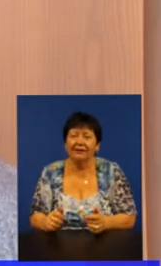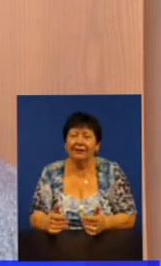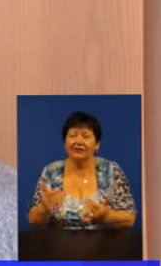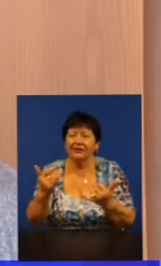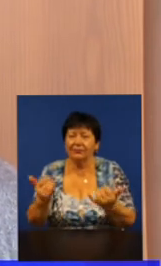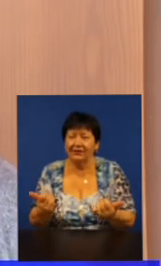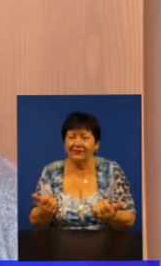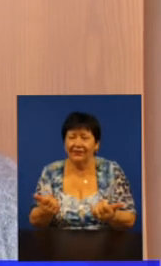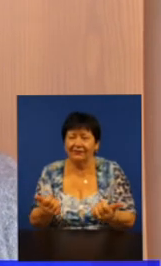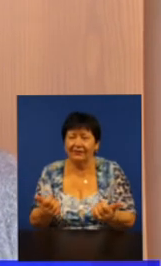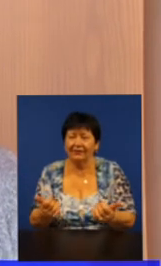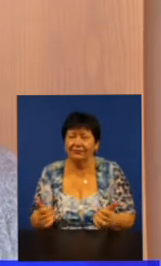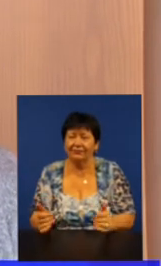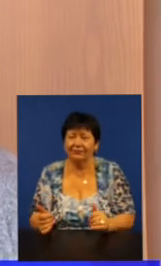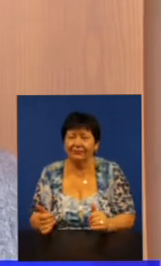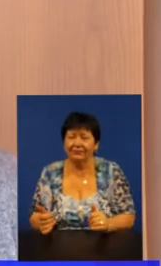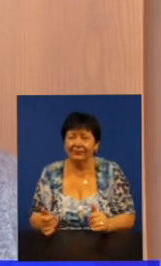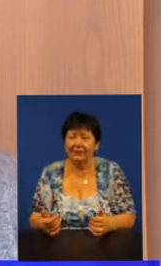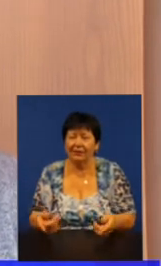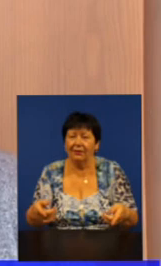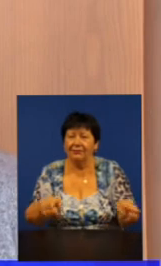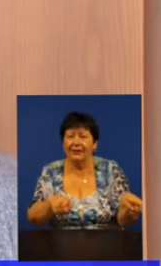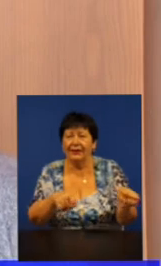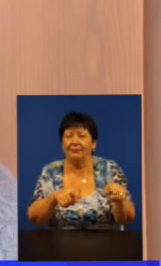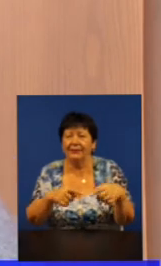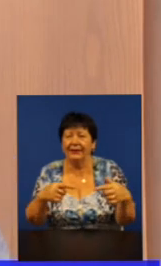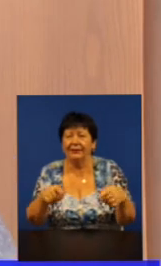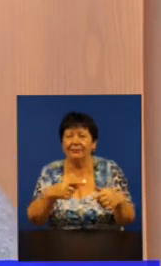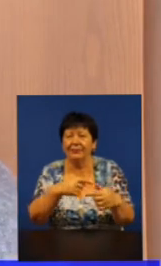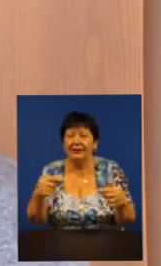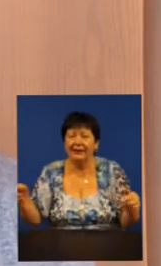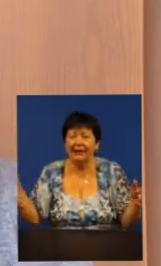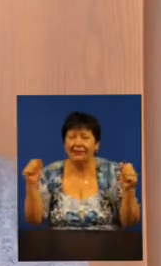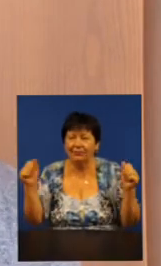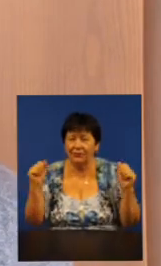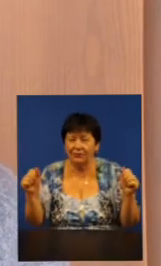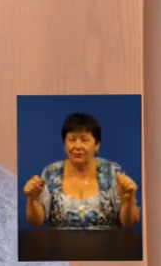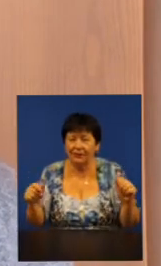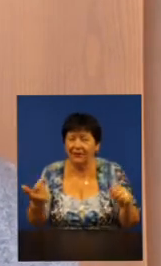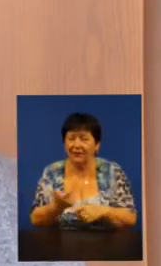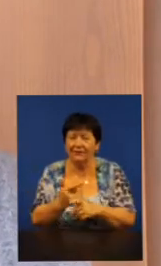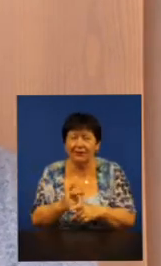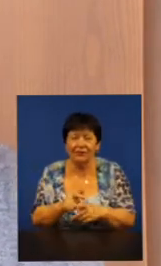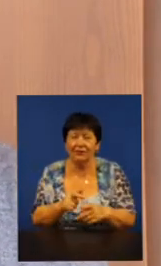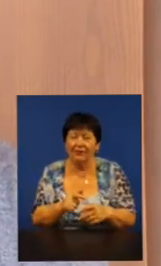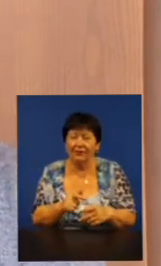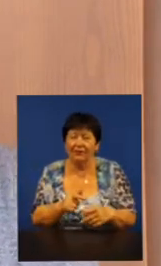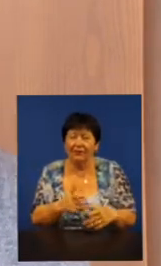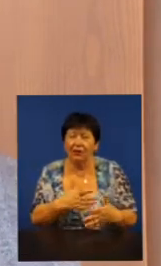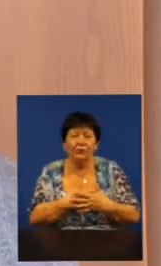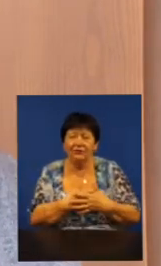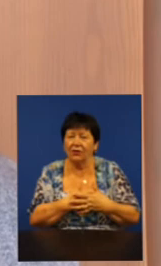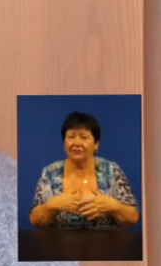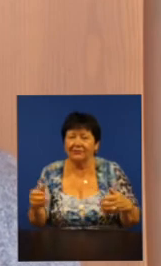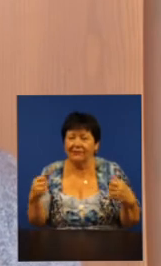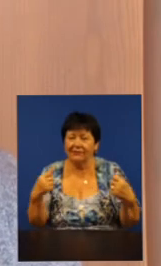prezent intersecții pe linia sportului. Este un amator foarte mare a sportului